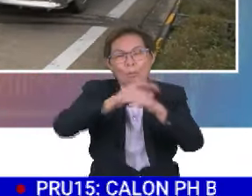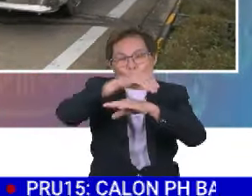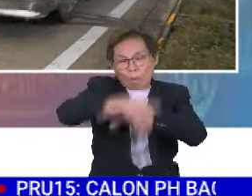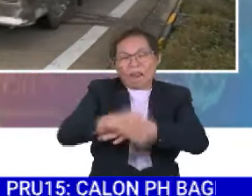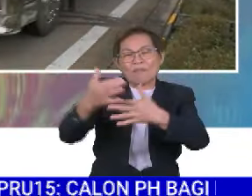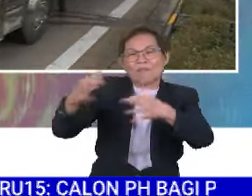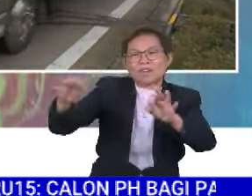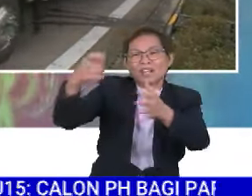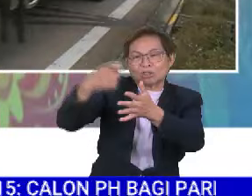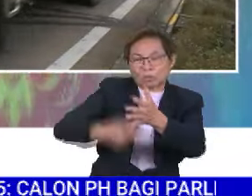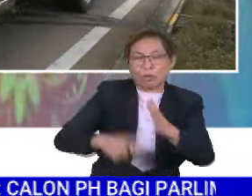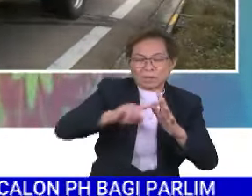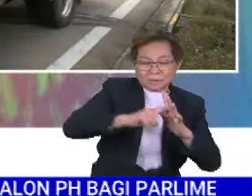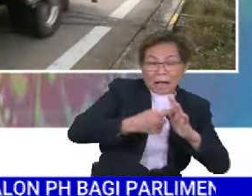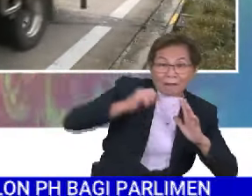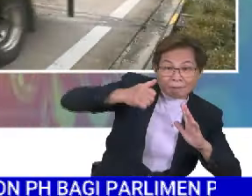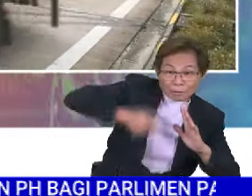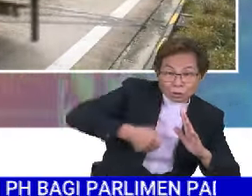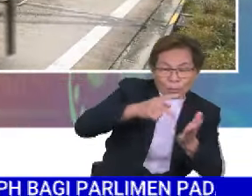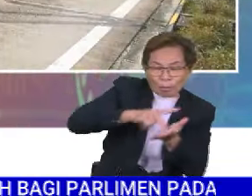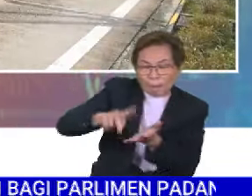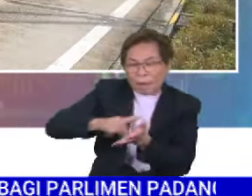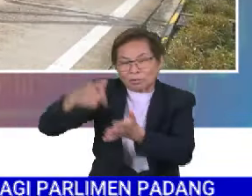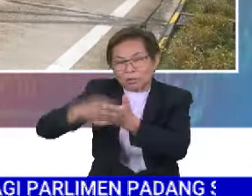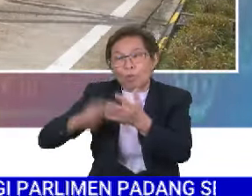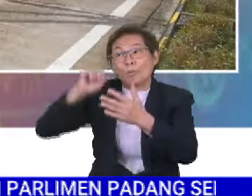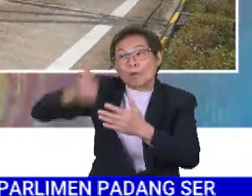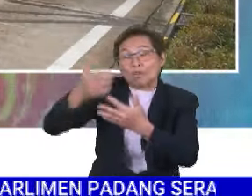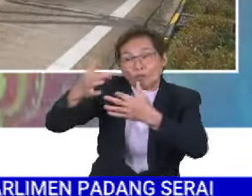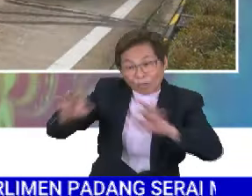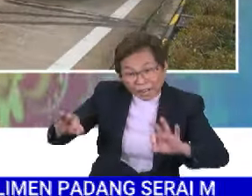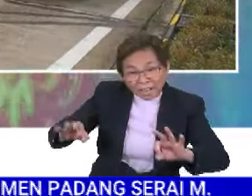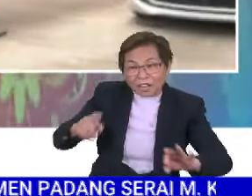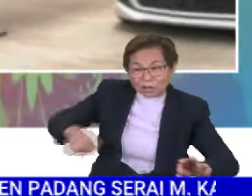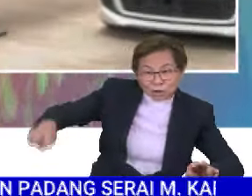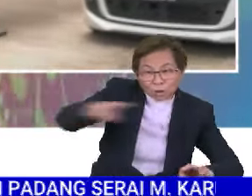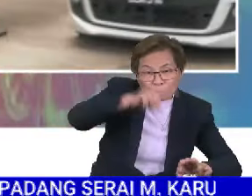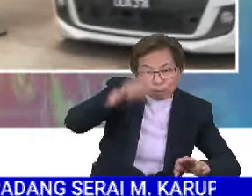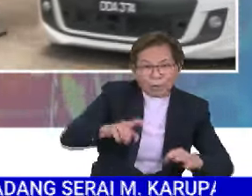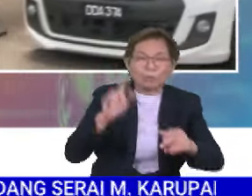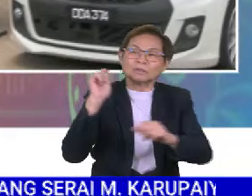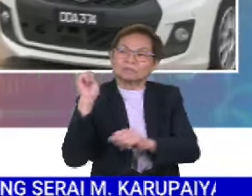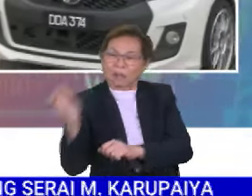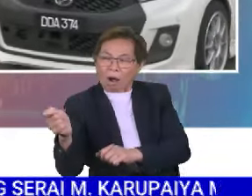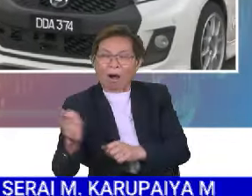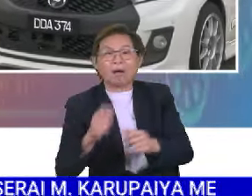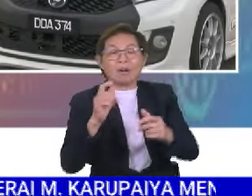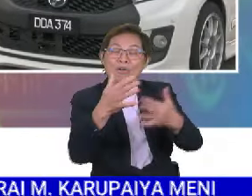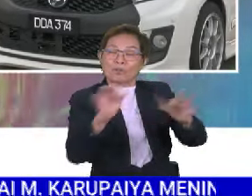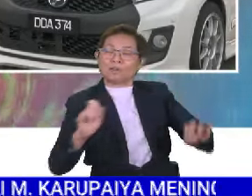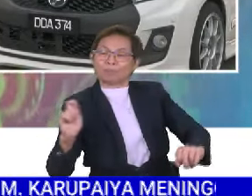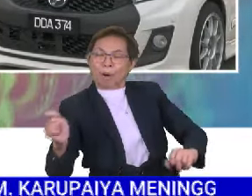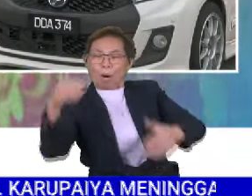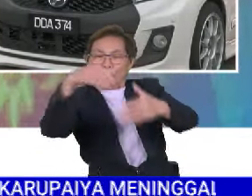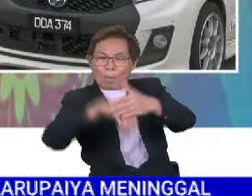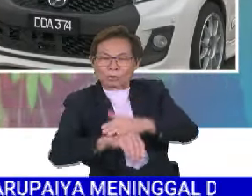ini. Walaupun mulai esok pembayaran tol percuma, anda masih perlu menyentuh kad touch and go ketika masuk